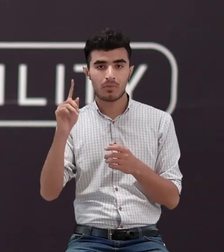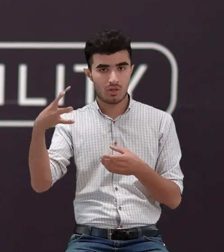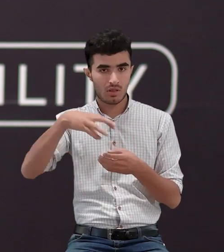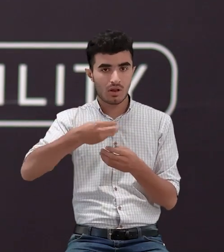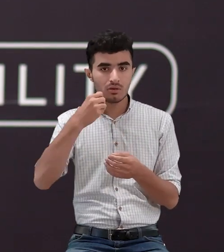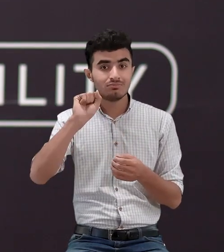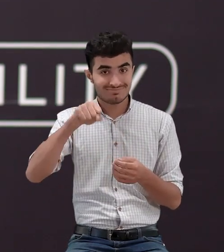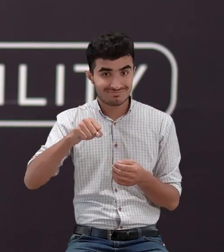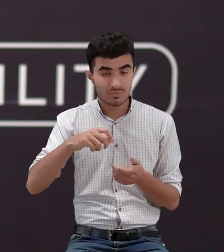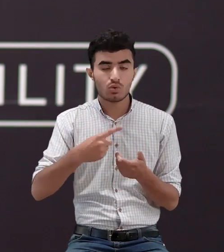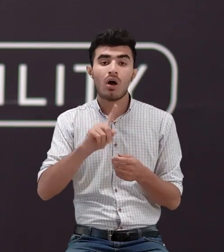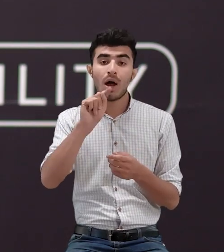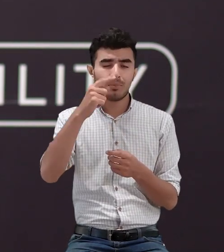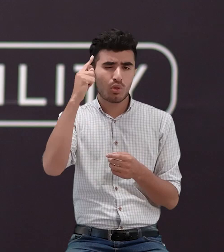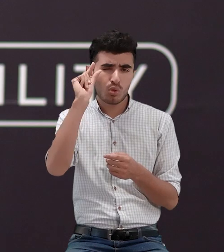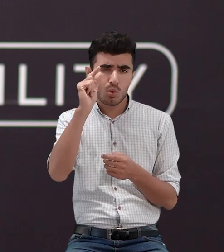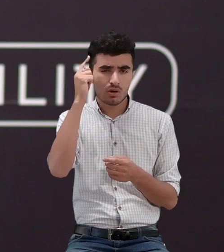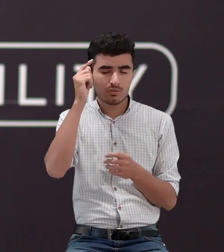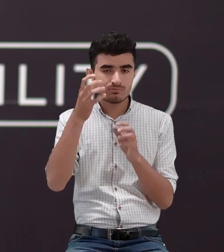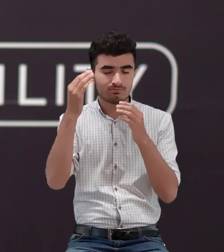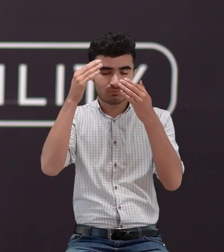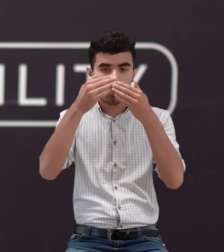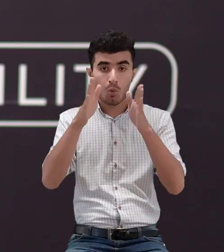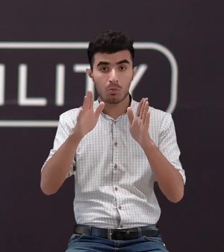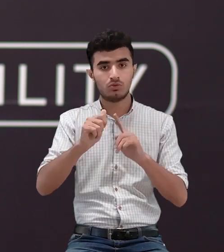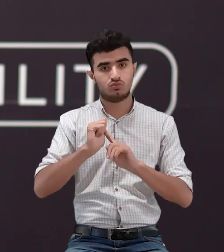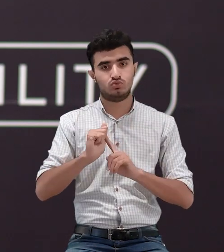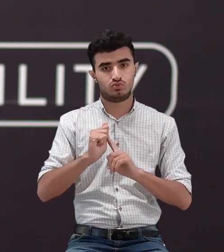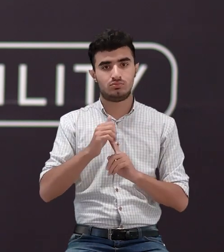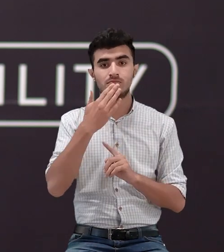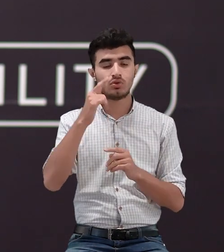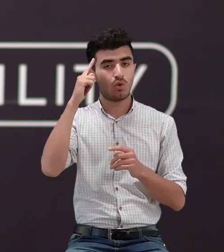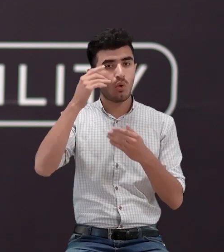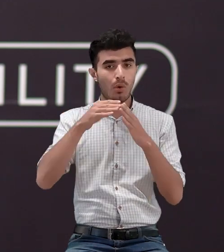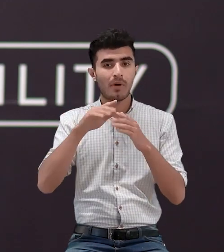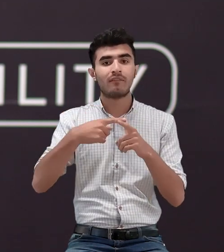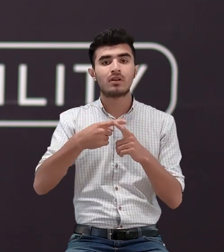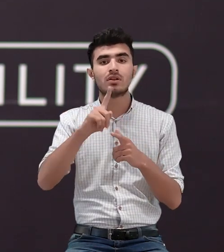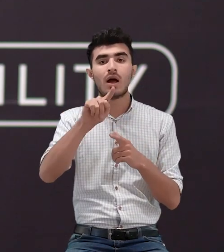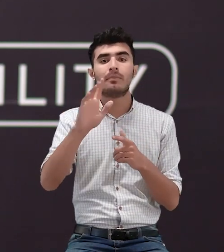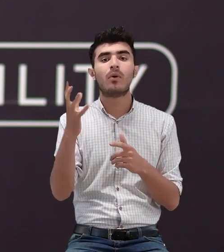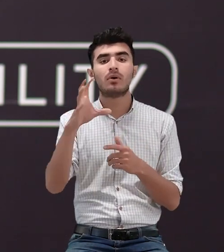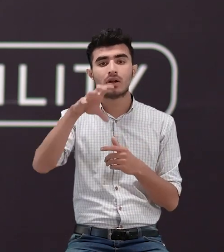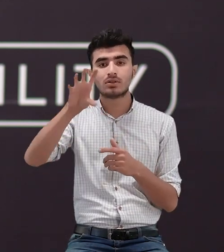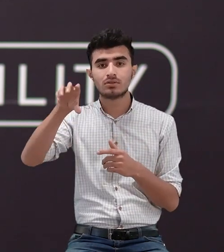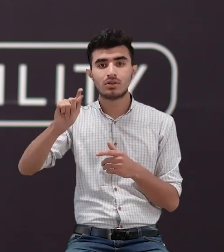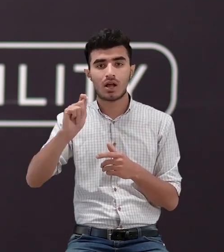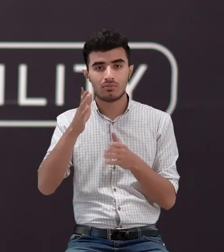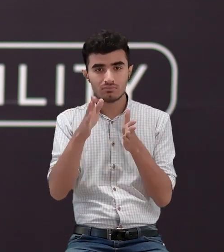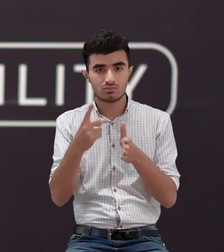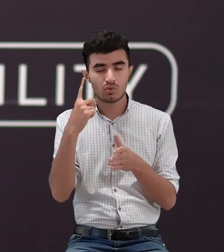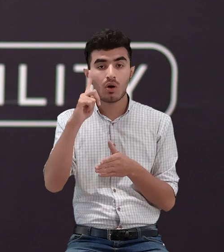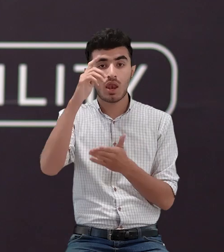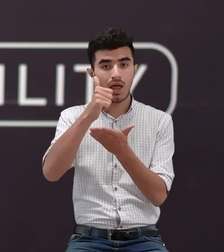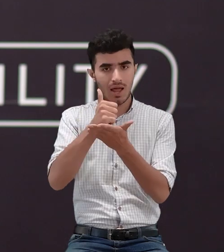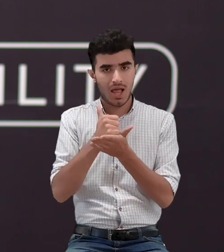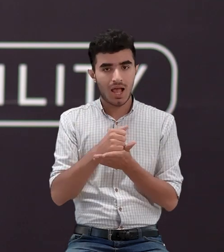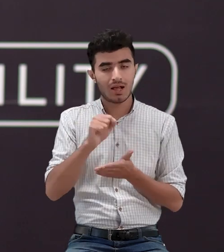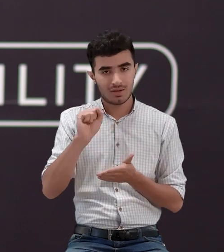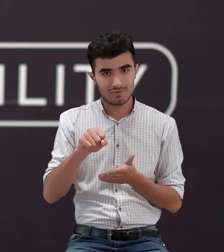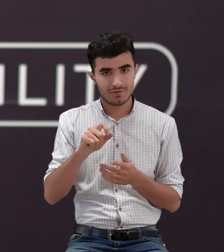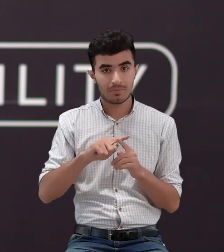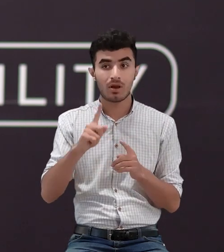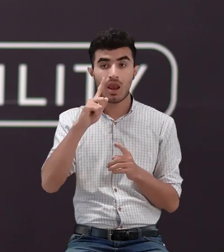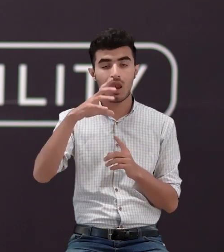اٹھا لیا. تو آپ تھوڑا سا اپنے مائنڈ کو اوپن کریں کہ آپ کو یہ لوگ آپ پبلک اسپیسز میں نظر آئیں گے، اور یہ آپ کا اللہ کی